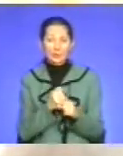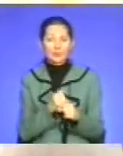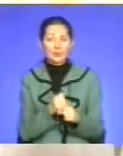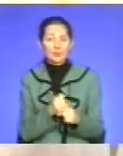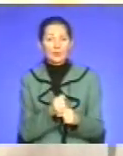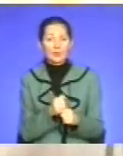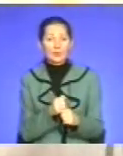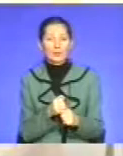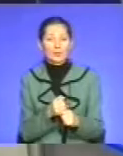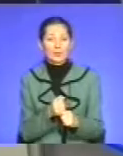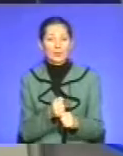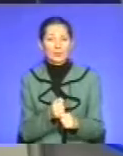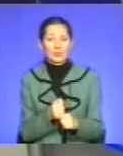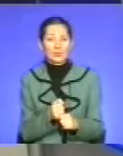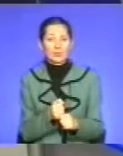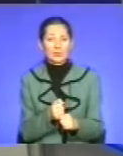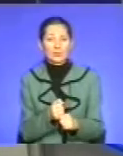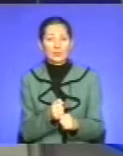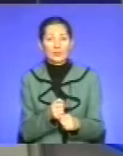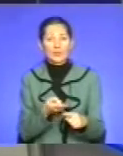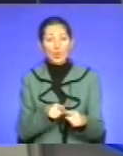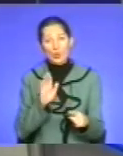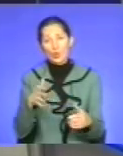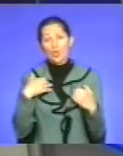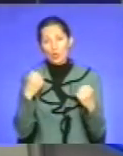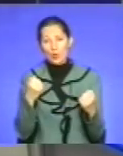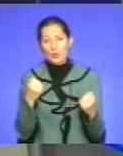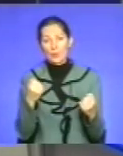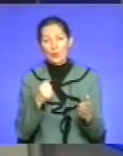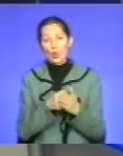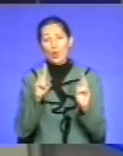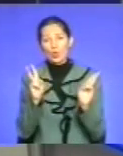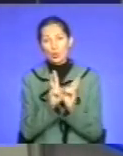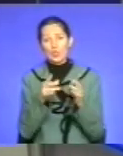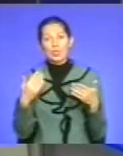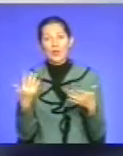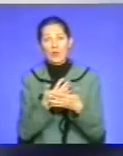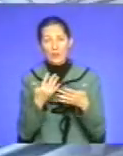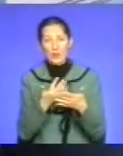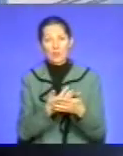На цьому будьте здорові. До зустрічі в ефірі.